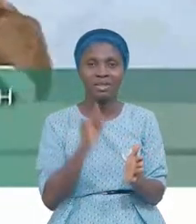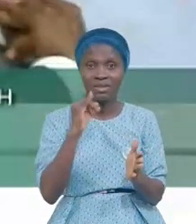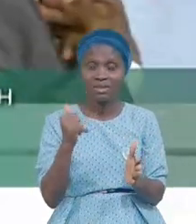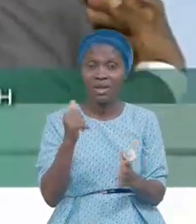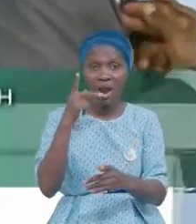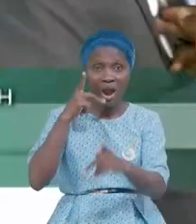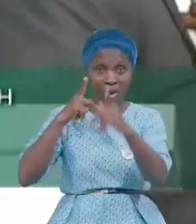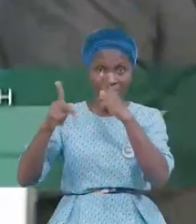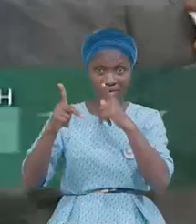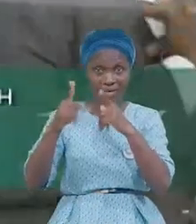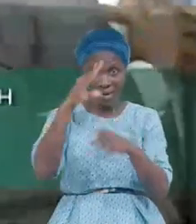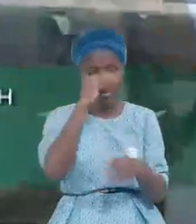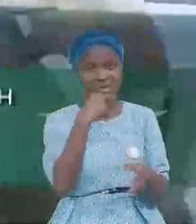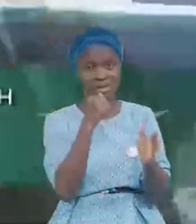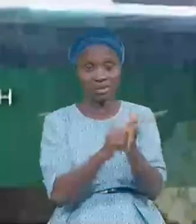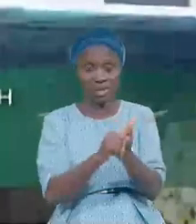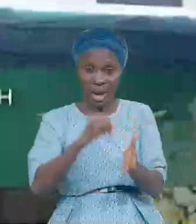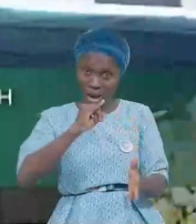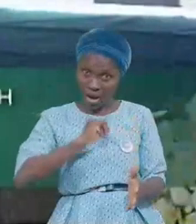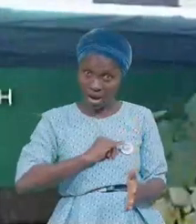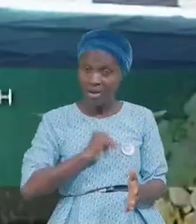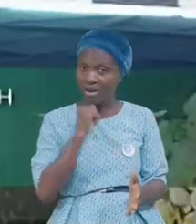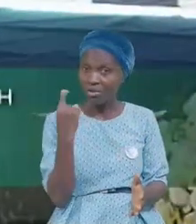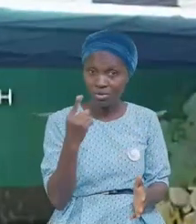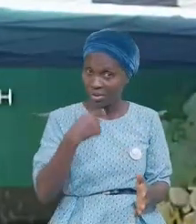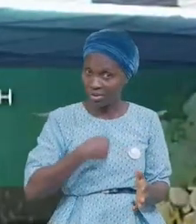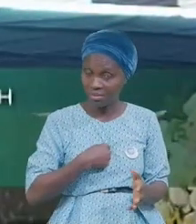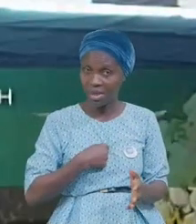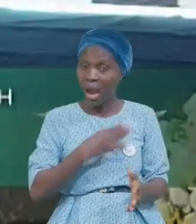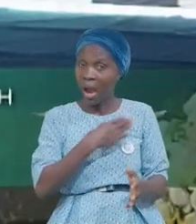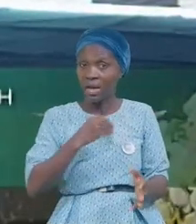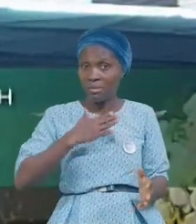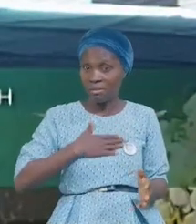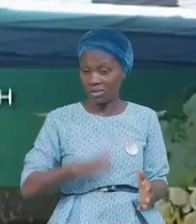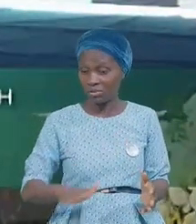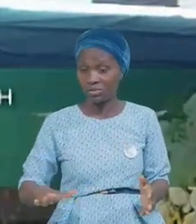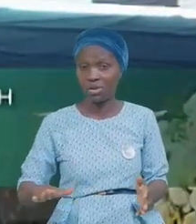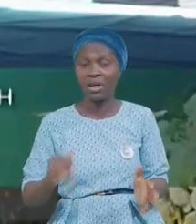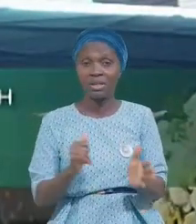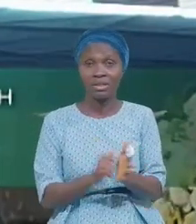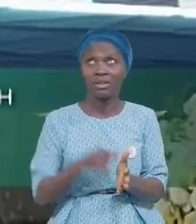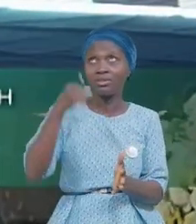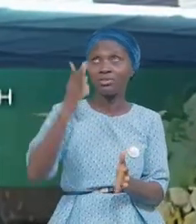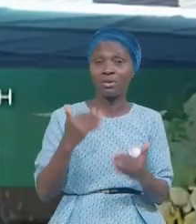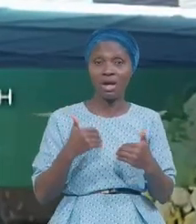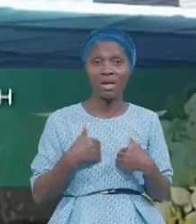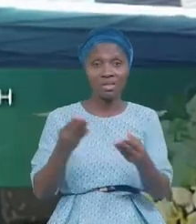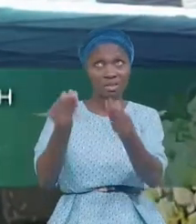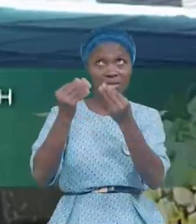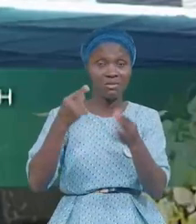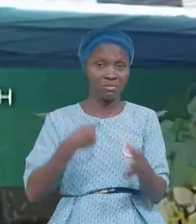moi, non seulement moi et les enfants que l'Éternel m'a donnés.